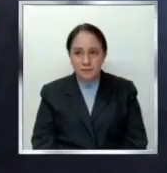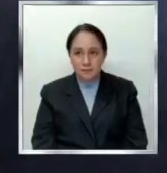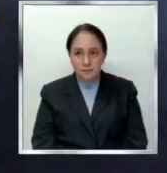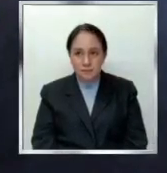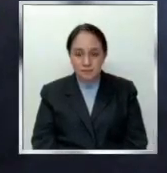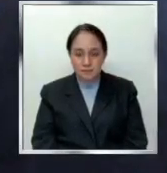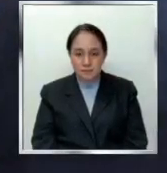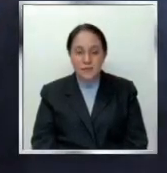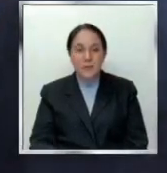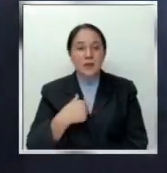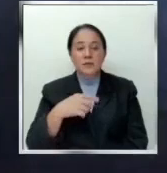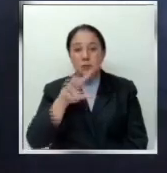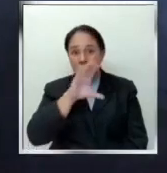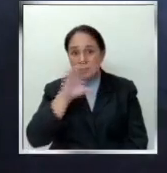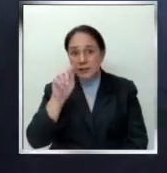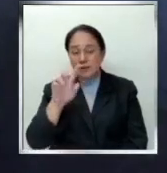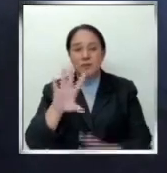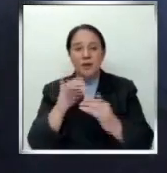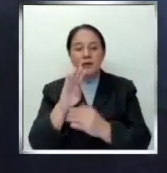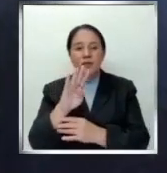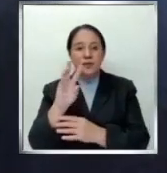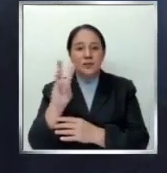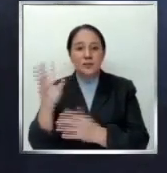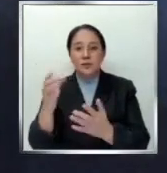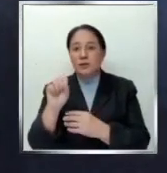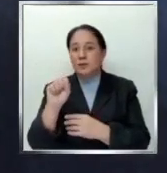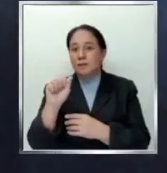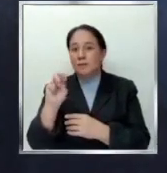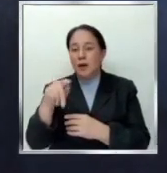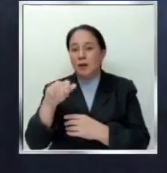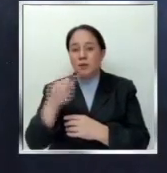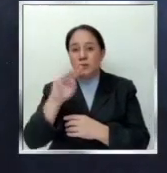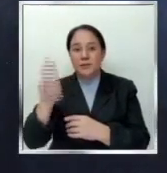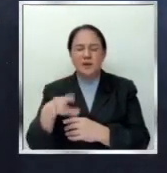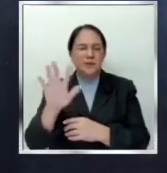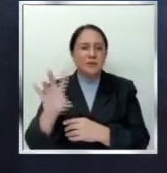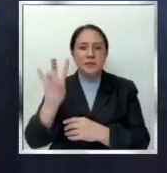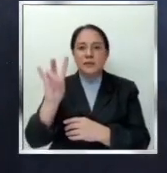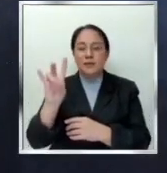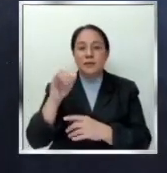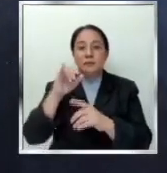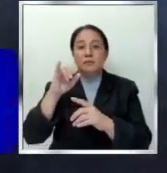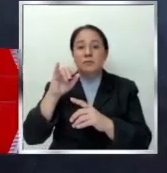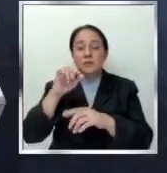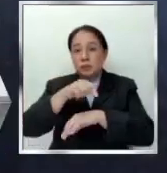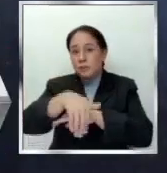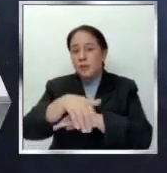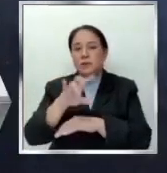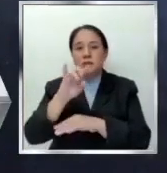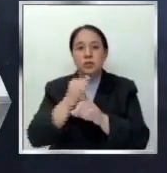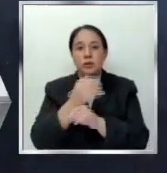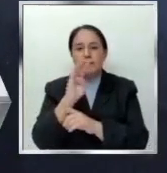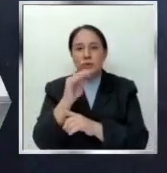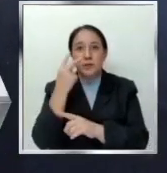Sa kuha ng CCTV sa Barangay 466 sa Sampaloc, Manila, pasado alas 7:30 ng gabi noong January 14, makikita ang pickup na